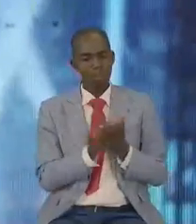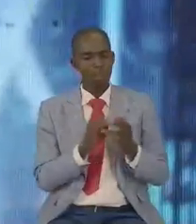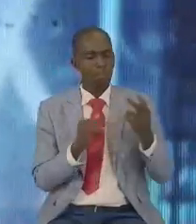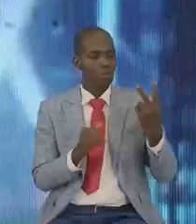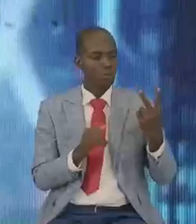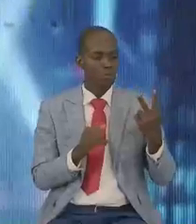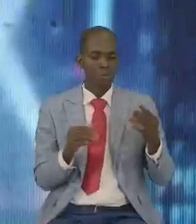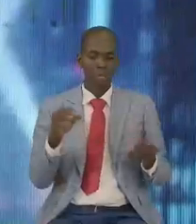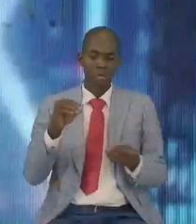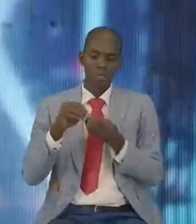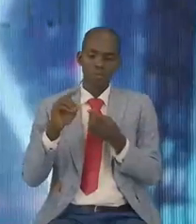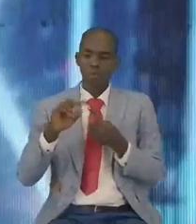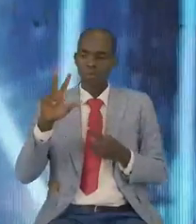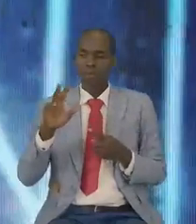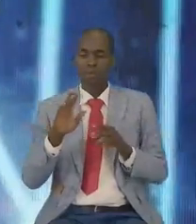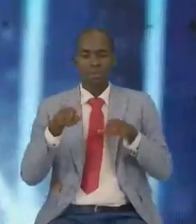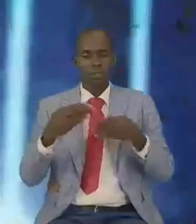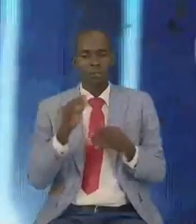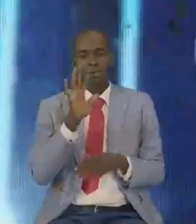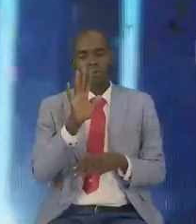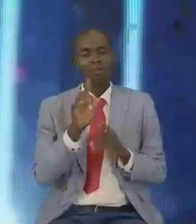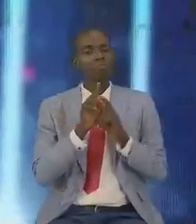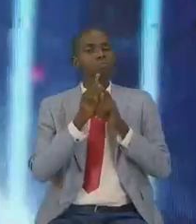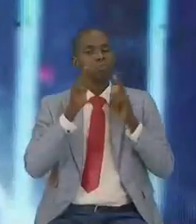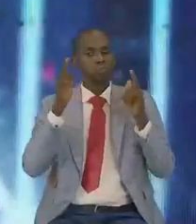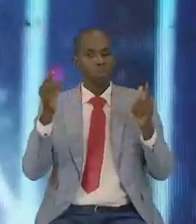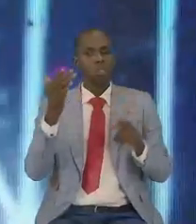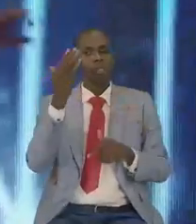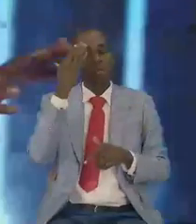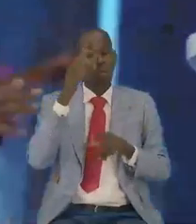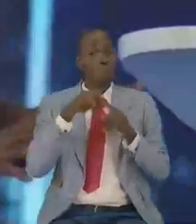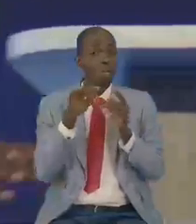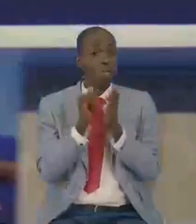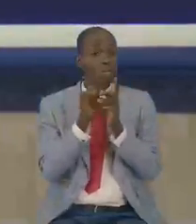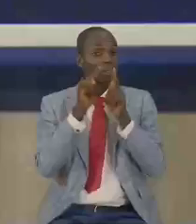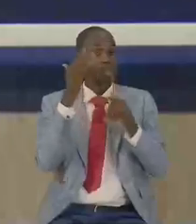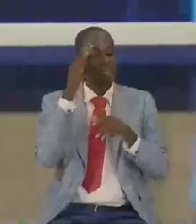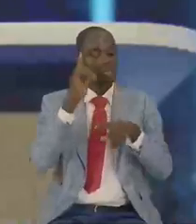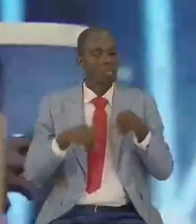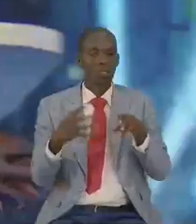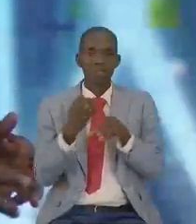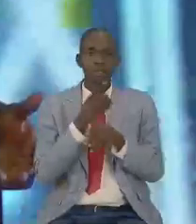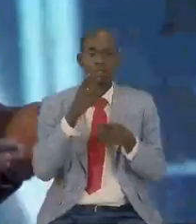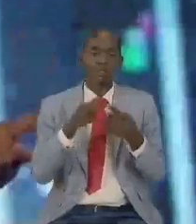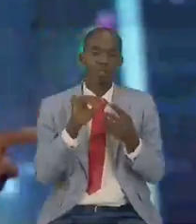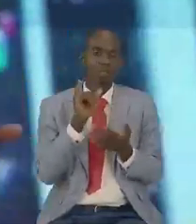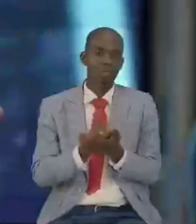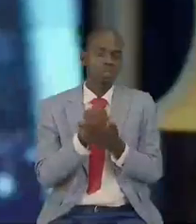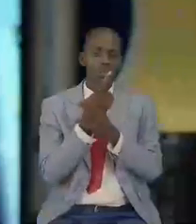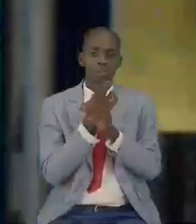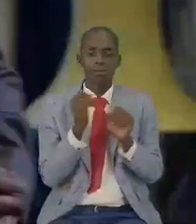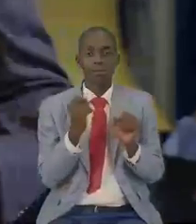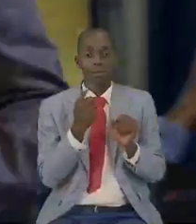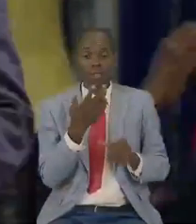égale à 5. Oh, grande connaissance, mais ça ne peut pas t'amener à la rédemption. Les choses que